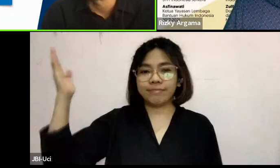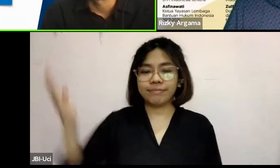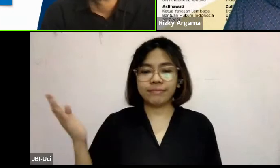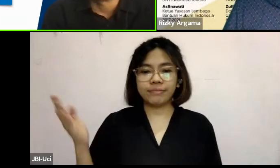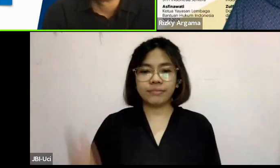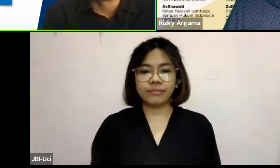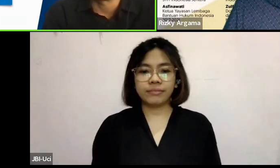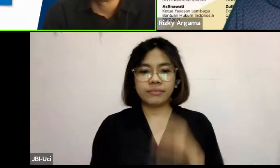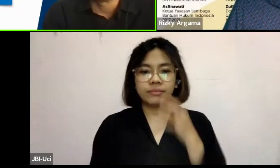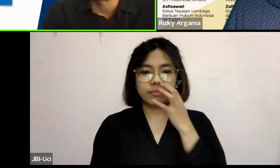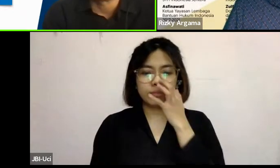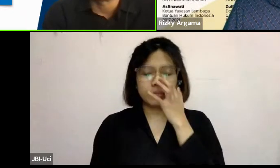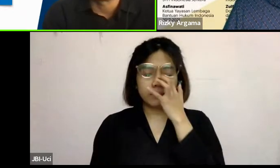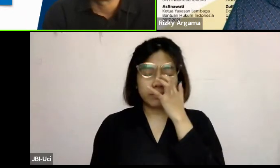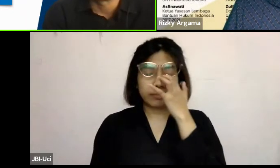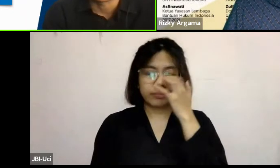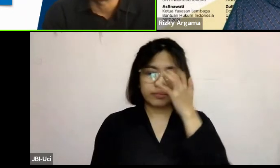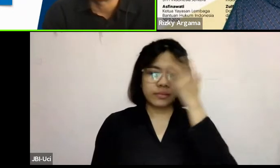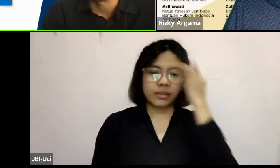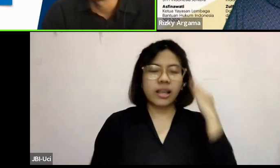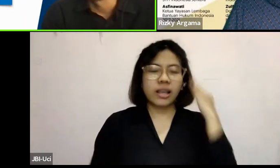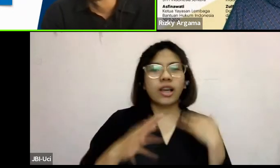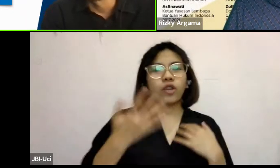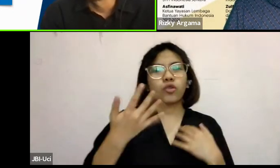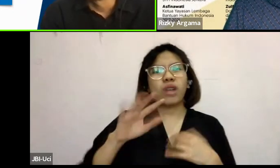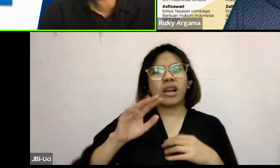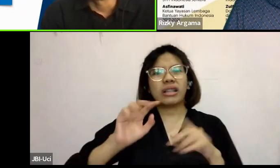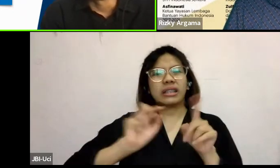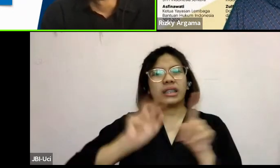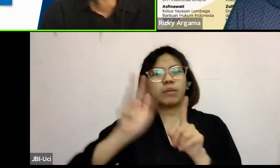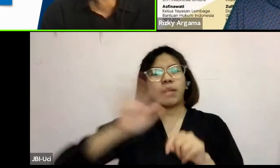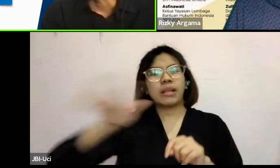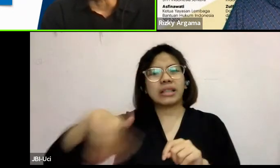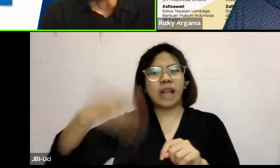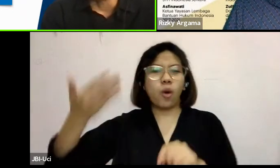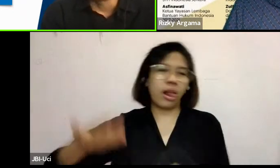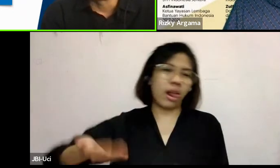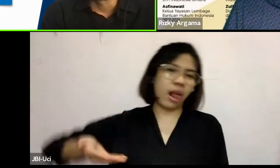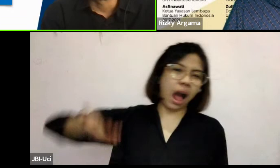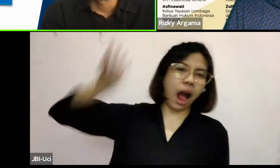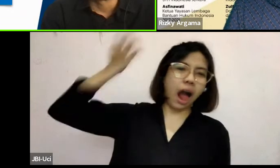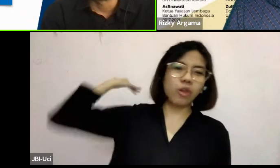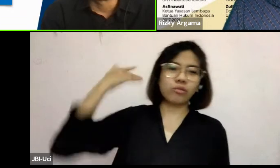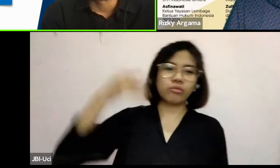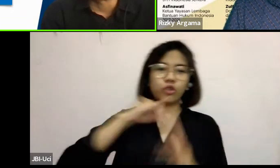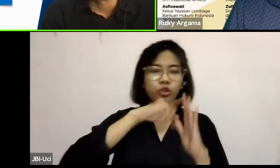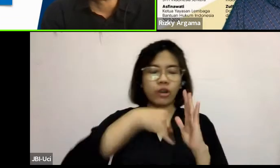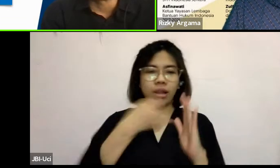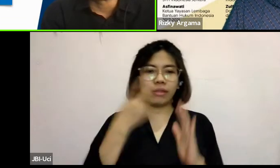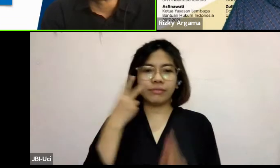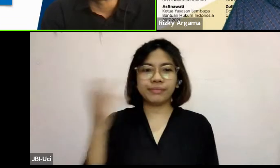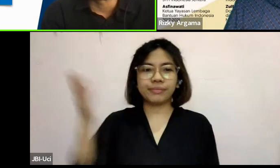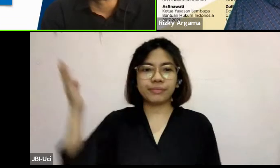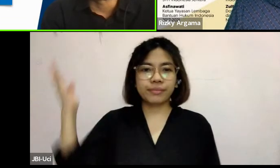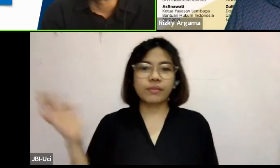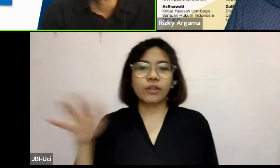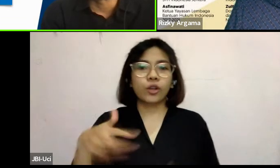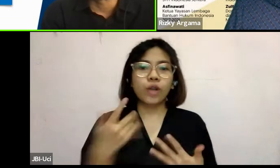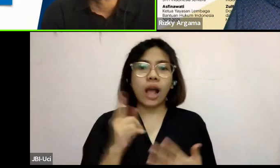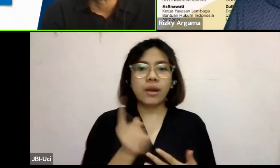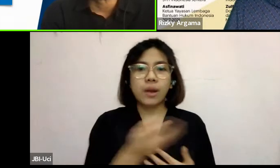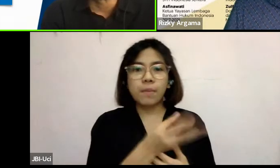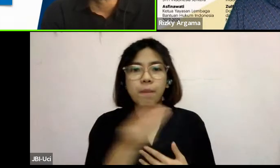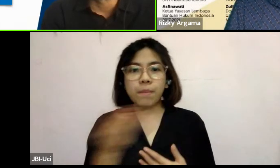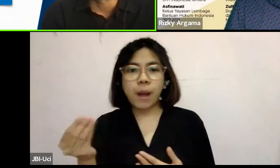diisi pertama ini sudah hampir 19 tahun lalu ya dalam dalam beberapa artikel